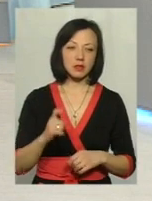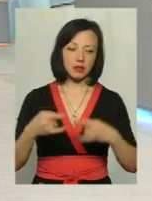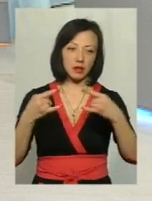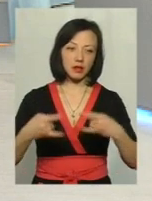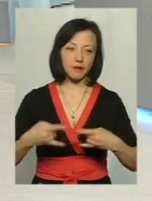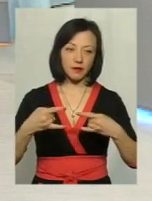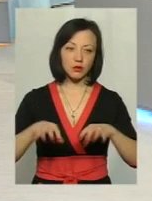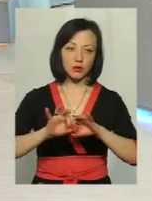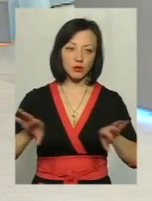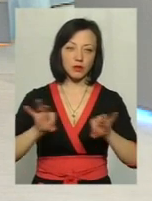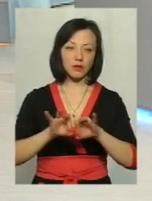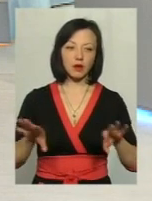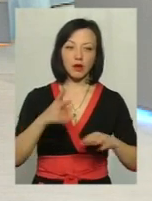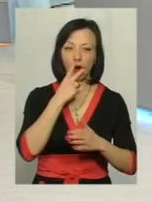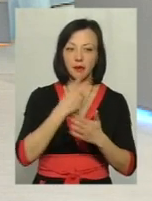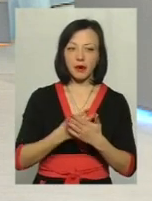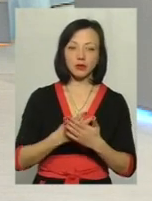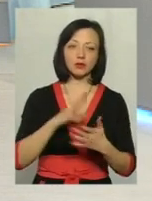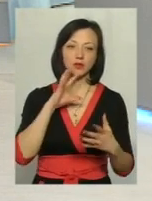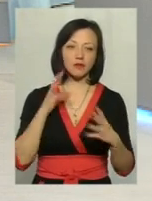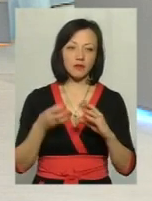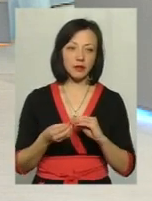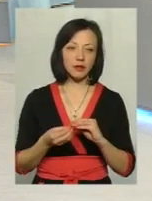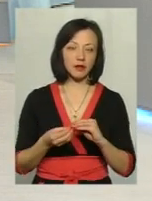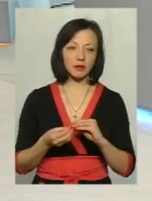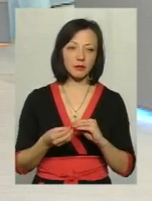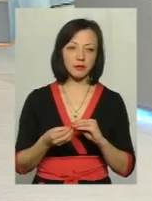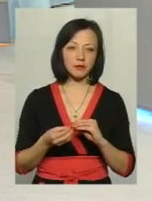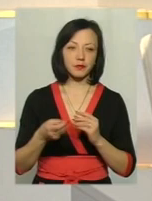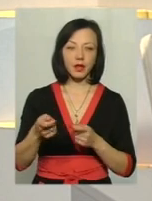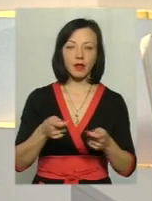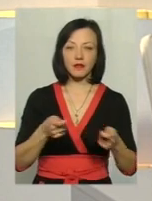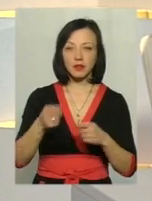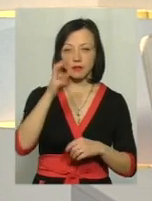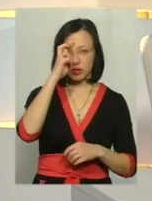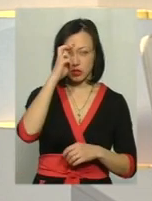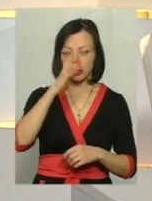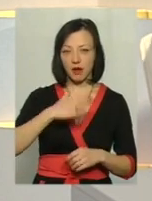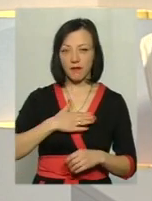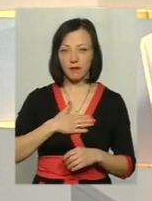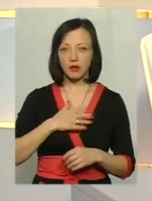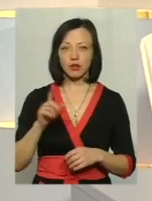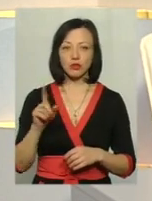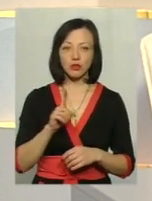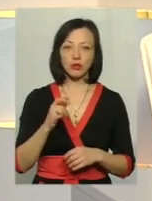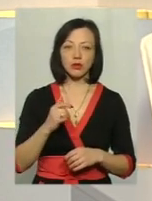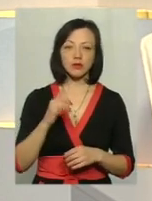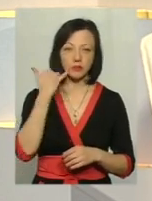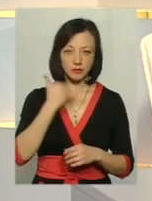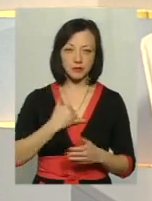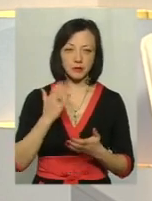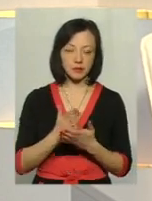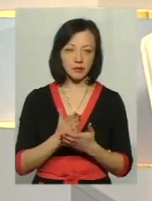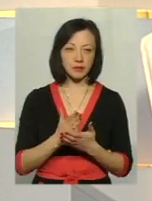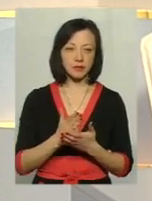екранів телевізорів, бачимо у звітах керівників держави, що в нас є знов дзвінок,